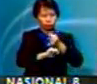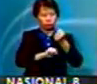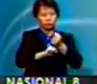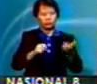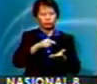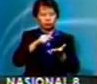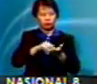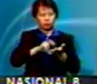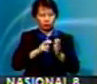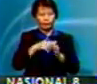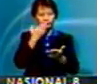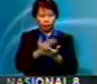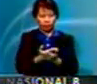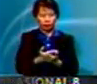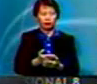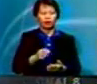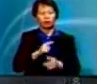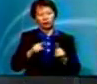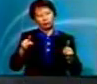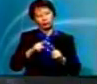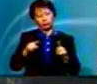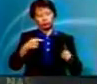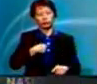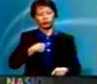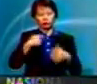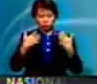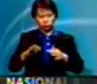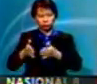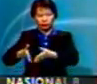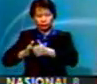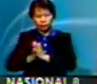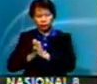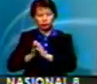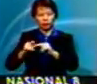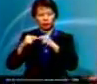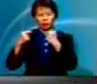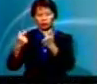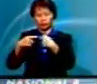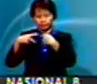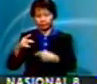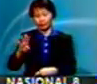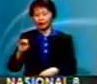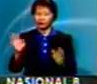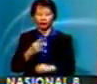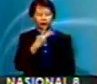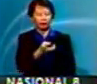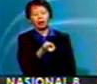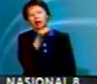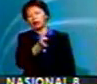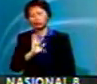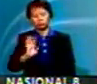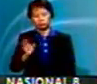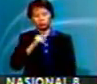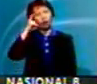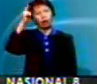satu petanda baik. Tapi saya telah minta jentera kita jangan ambil mudah dan jangan kita